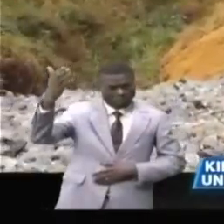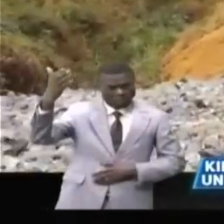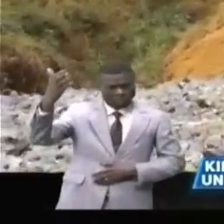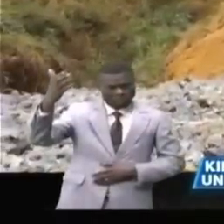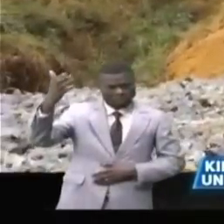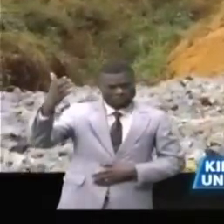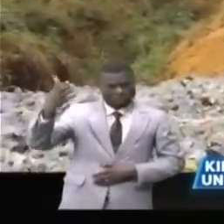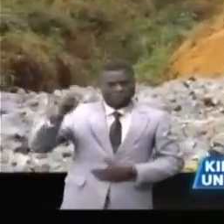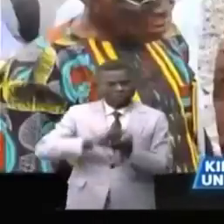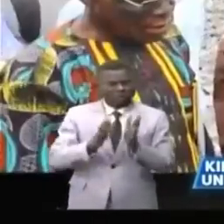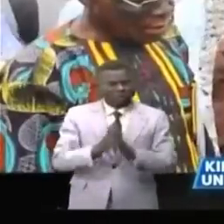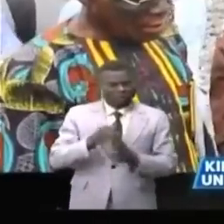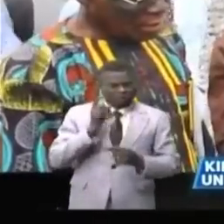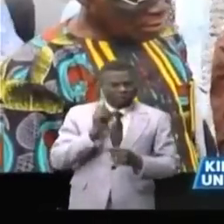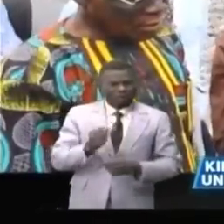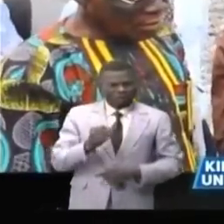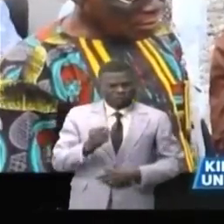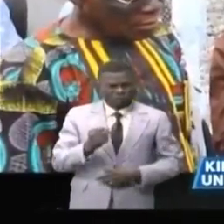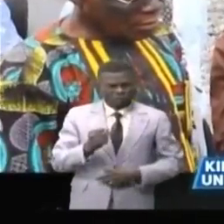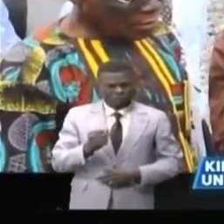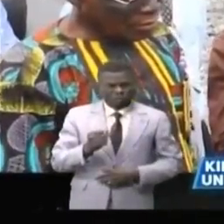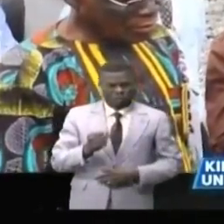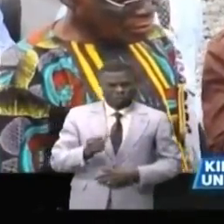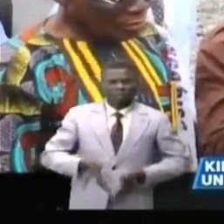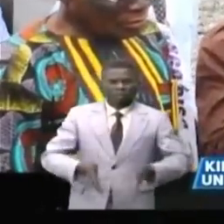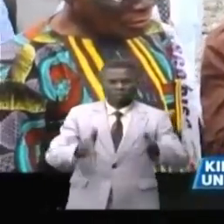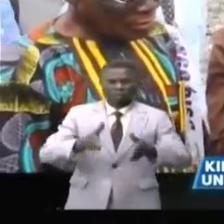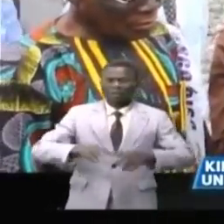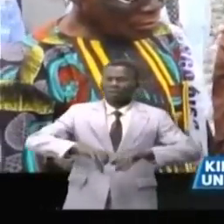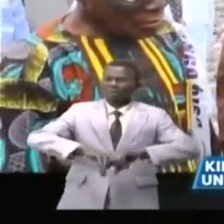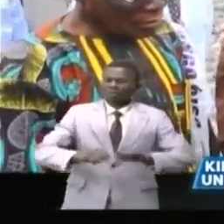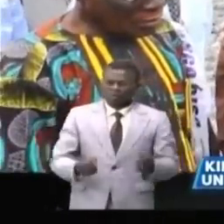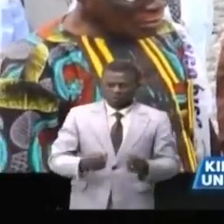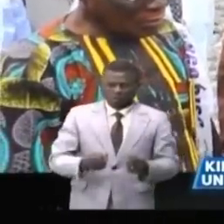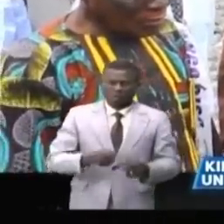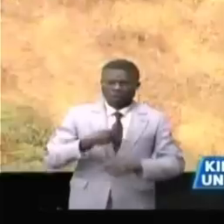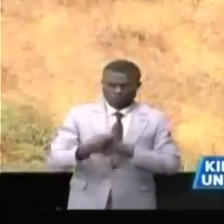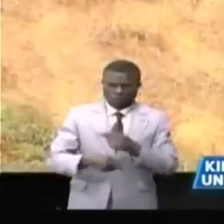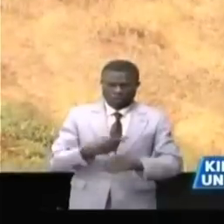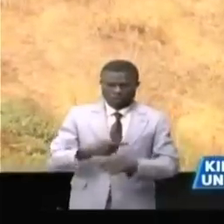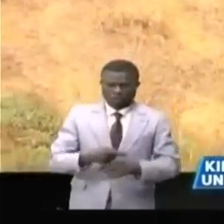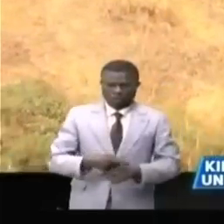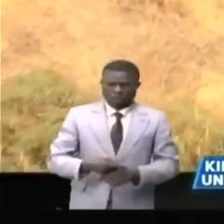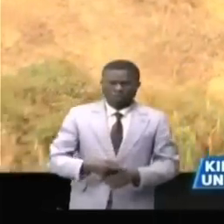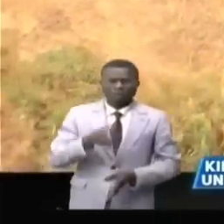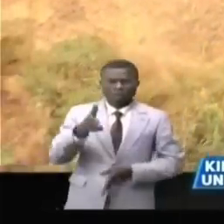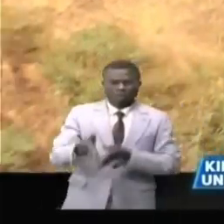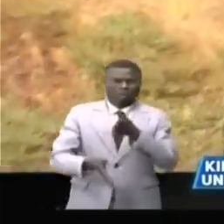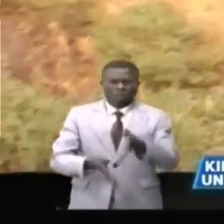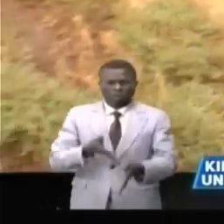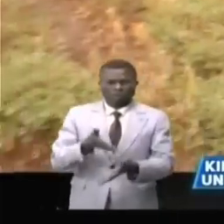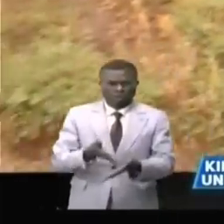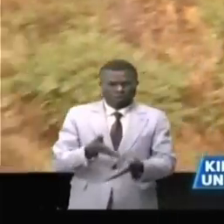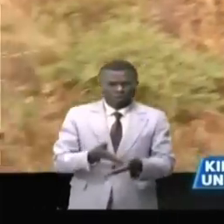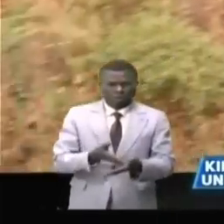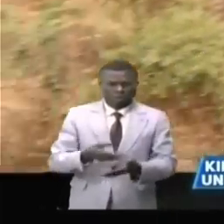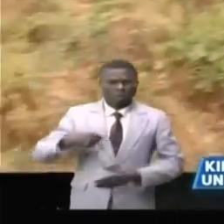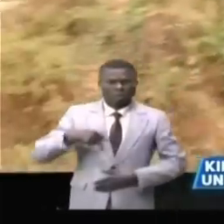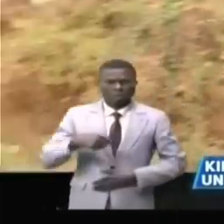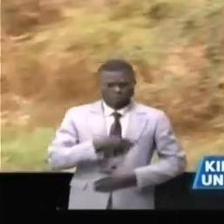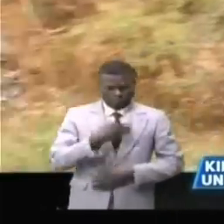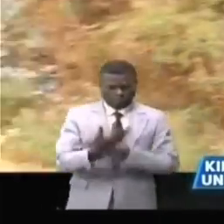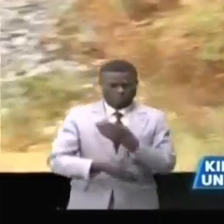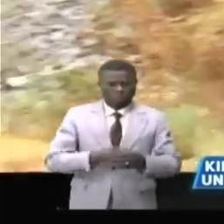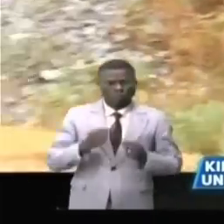ça va s'endurcir et la route va s'ouvrir. Les gens pourront commencer à marcher. Et de l'autre côté, nous allons faire aussi un